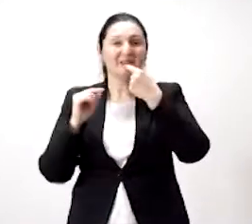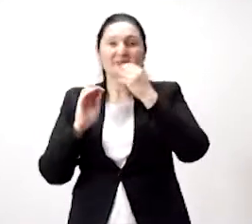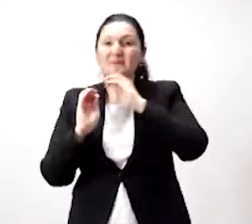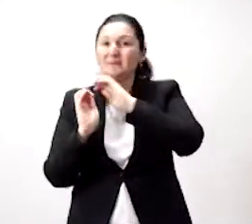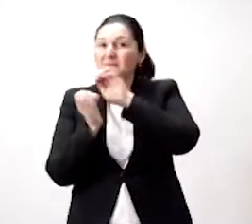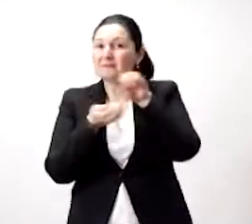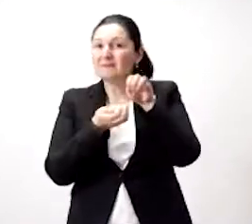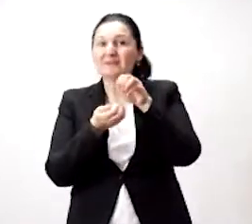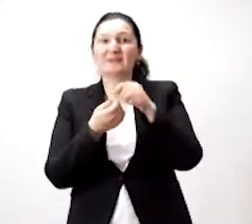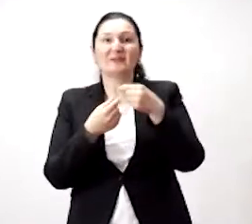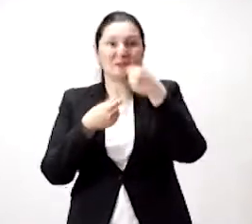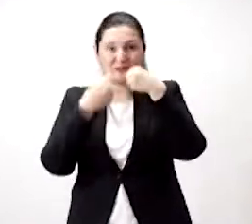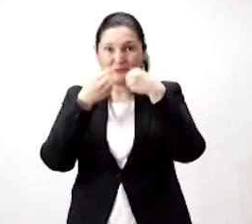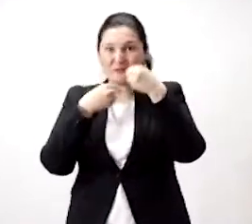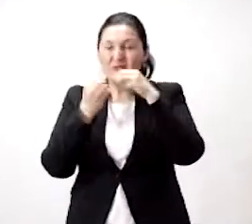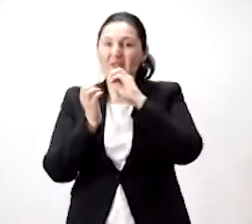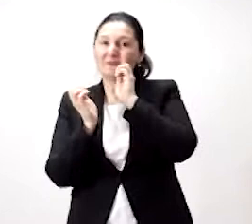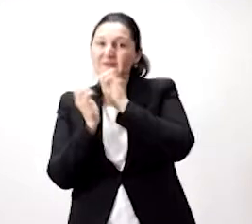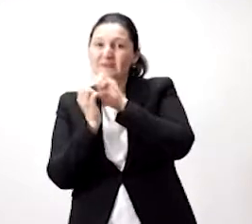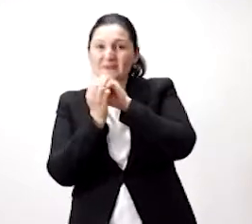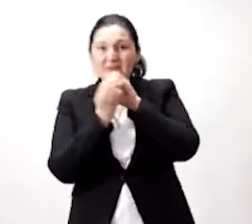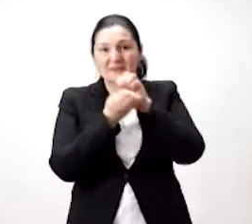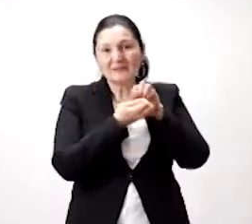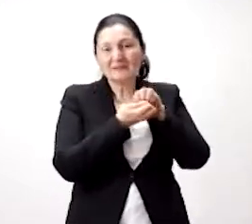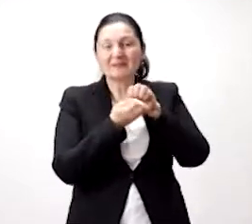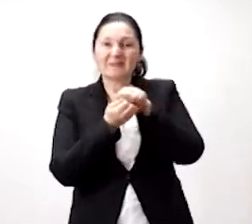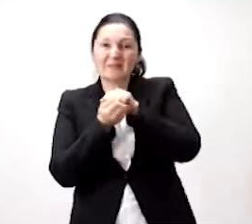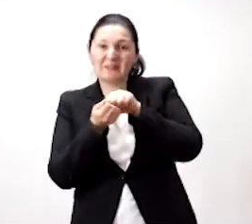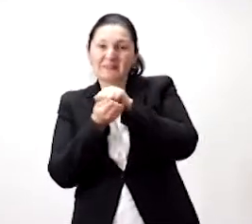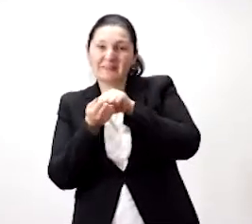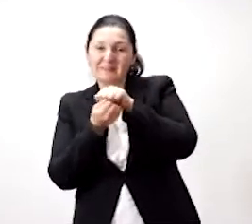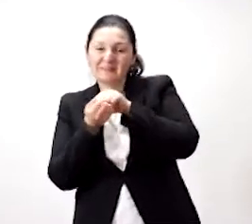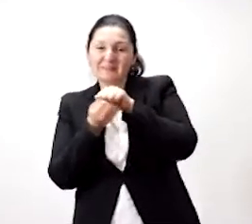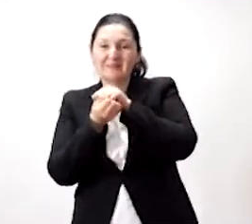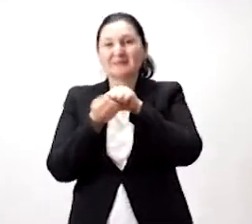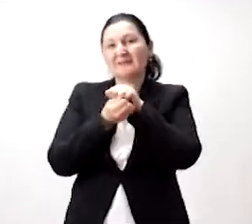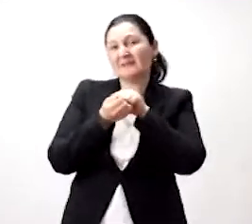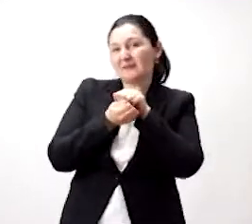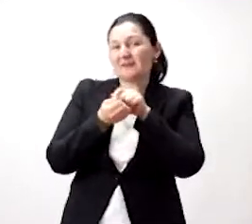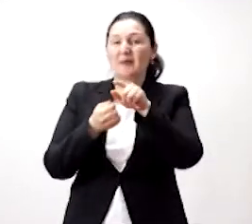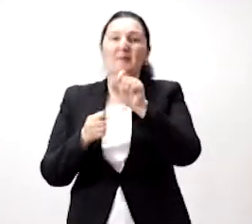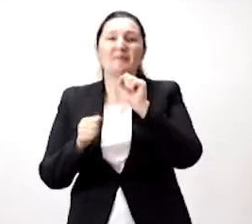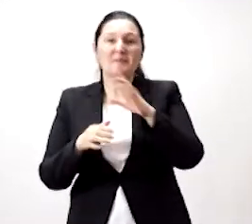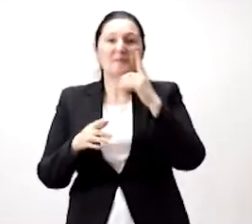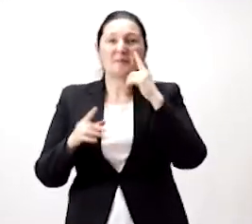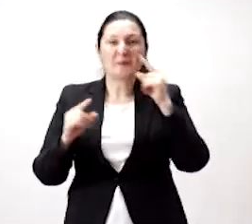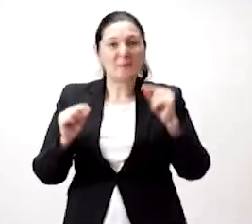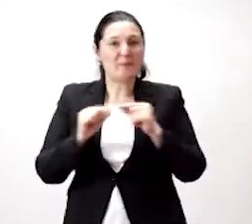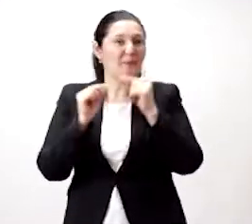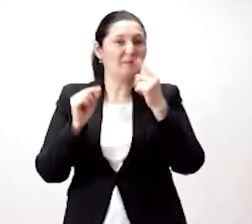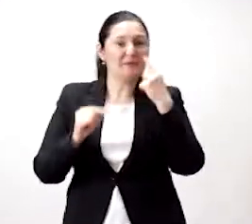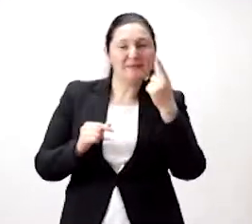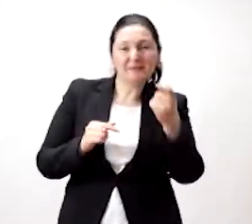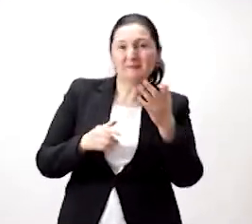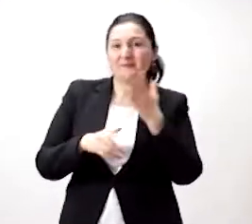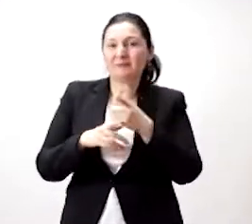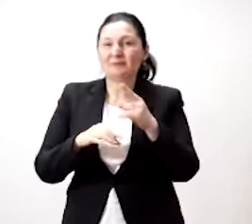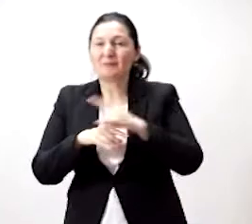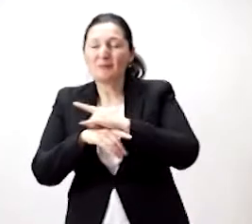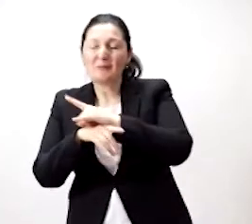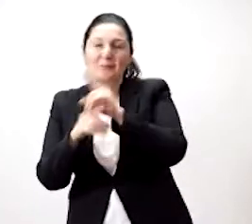ҳам дарозу тез нестанд. Аз ин сабаб бо рақиби худ бо муш ҷанг мекунем. Мо дар миёни